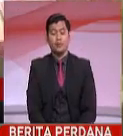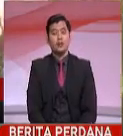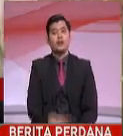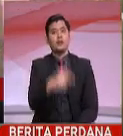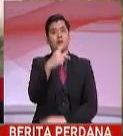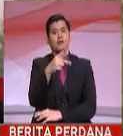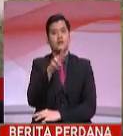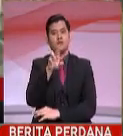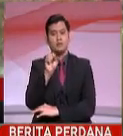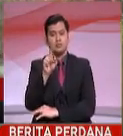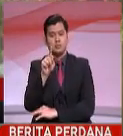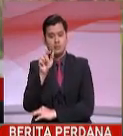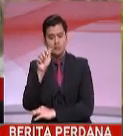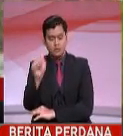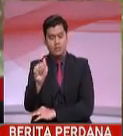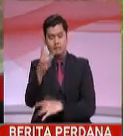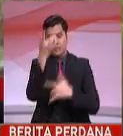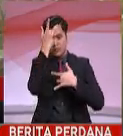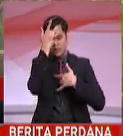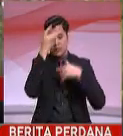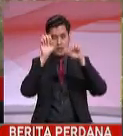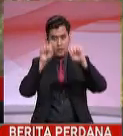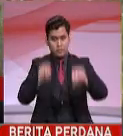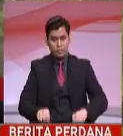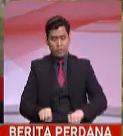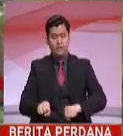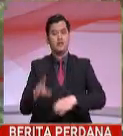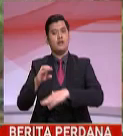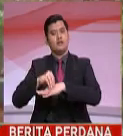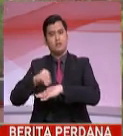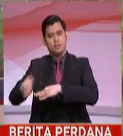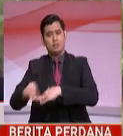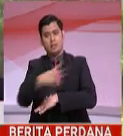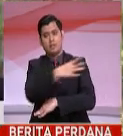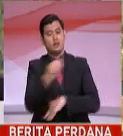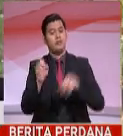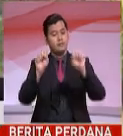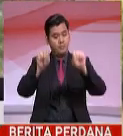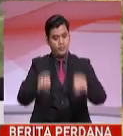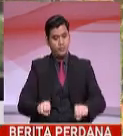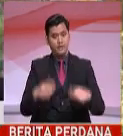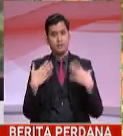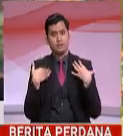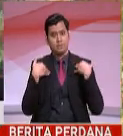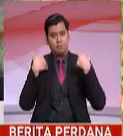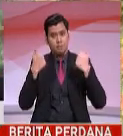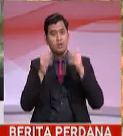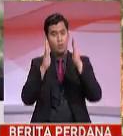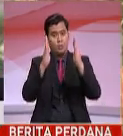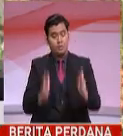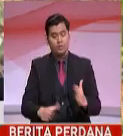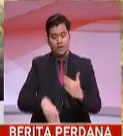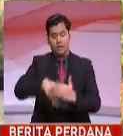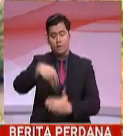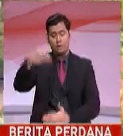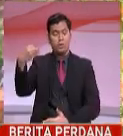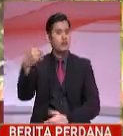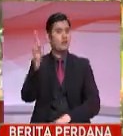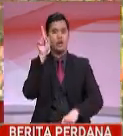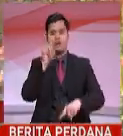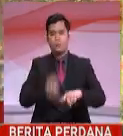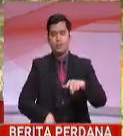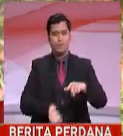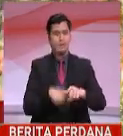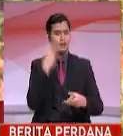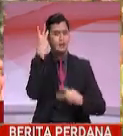Kusta merupakan penyakit yang boleh dirawat dan boleh sembuh. Orang ramai di luar sana, jangan khawatir, dapatkan